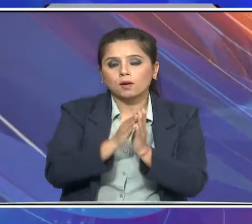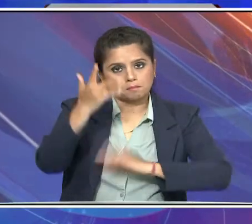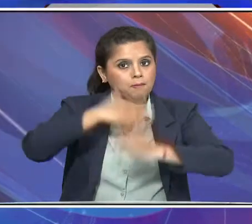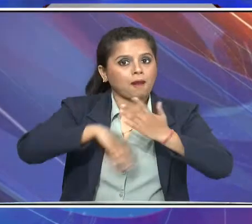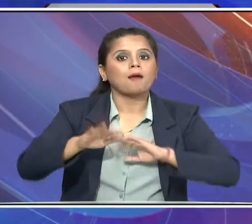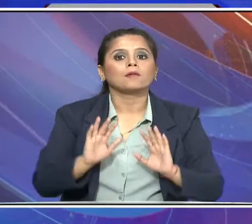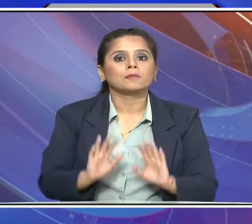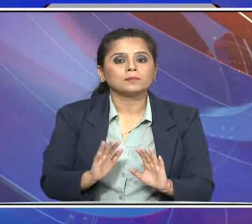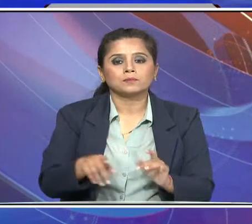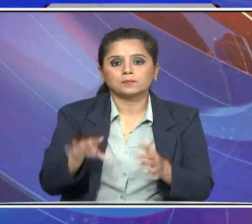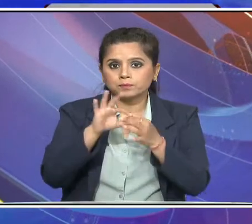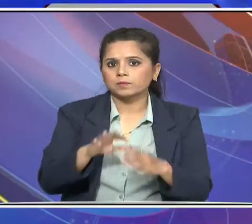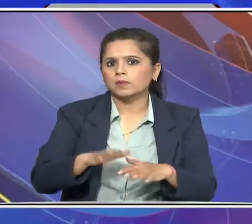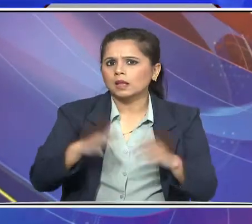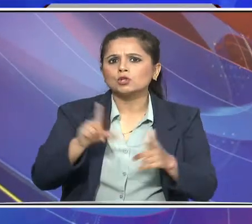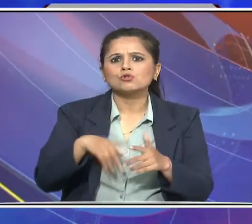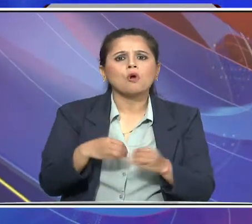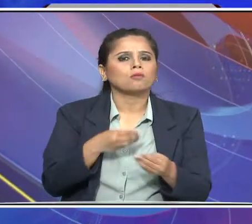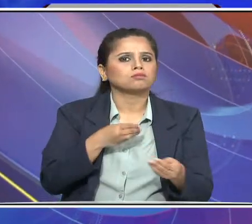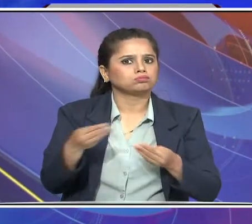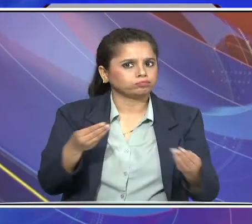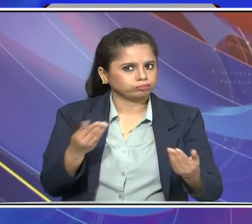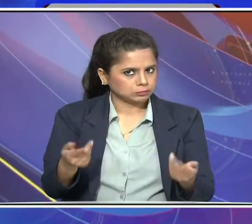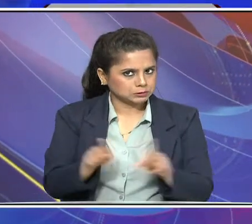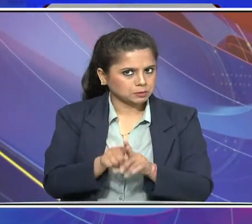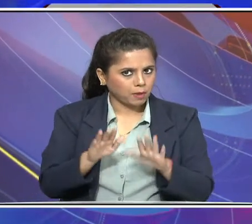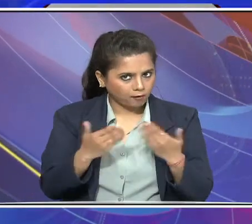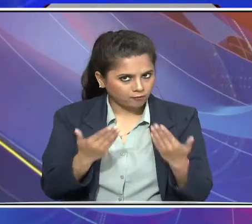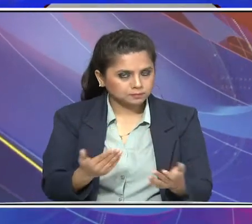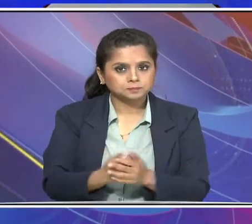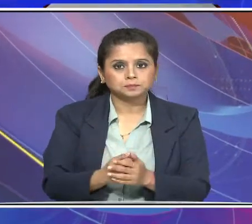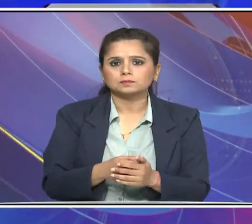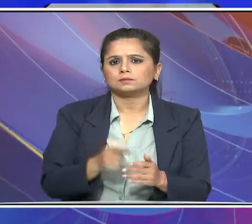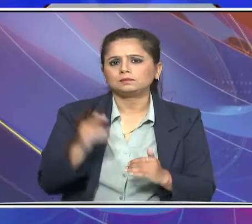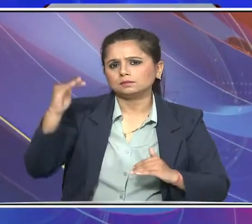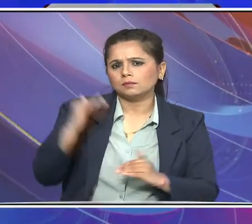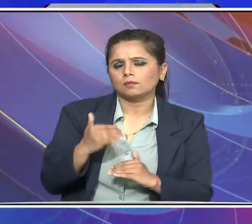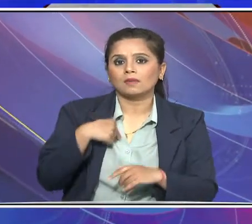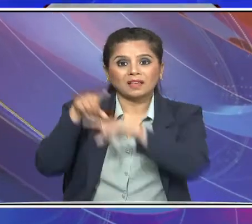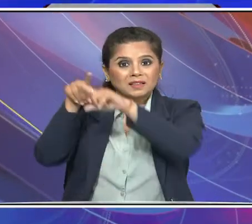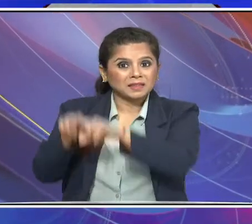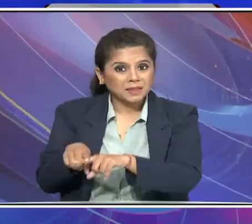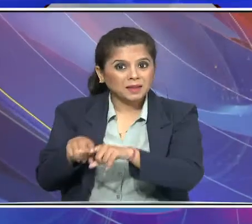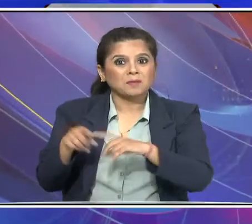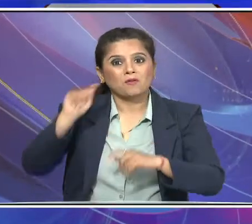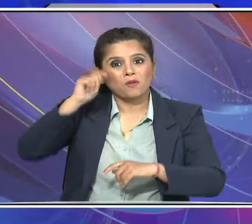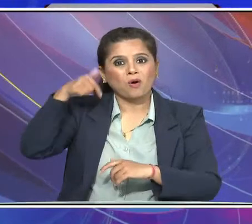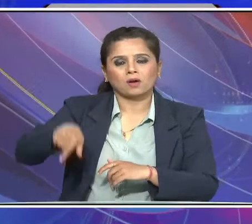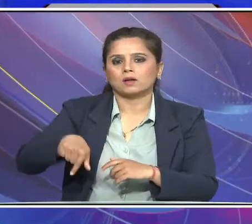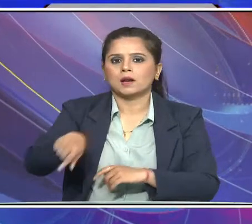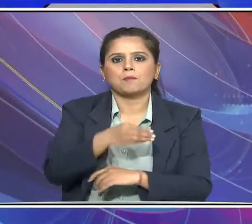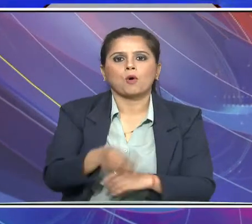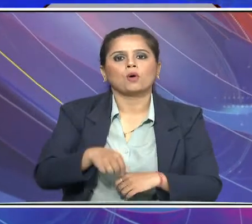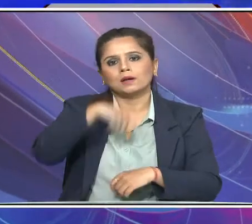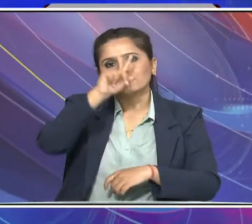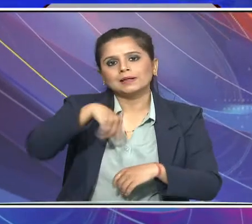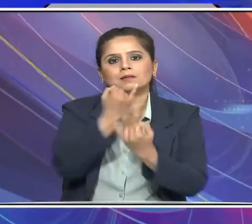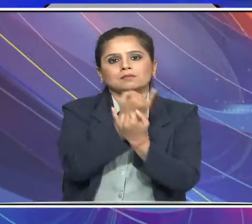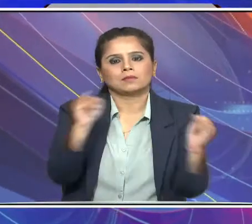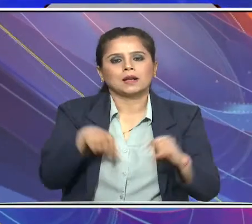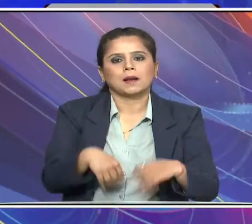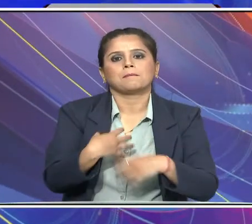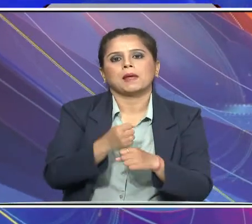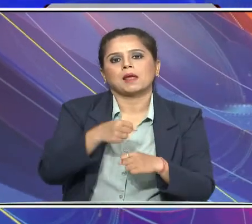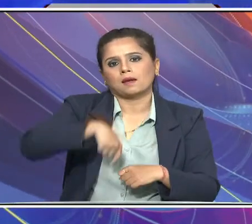डेट दिस बिल क्रिएट लोट ऑफ जॉब्स इन डी कंट्री और अलसो कट डॉ और डिपेंड्स ऑन आदर्श और गिव बोथ तू डी अर्थ इन डी मेक इन इंडिया